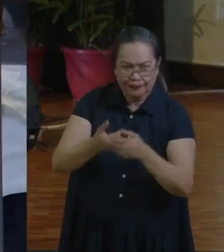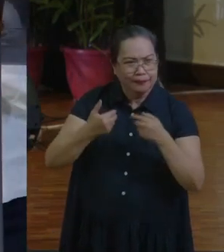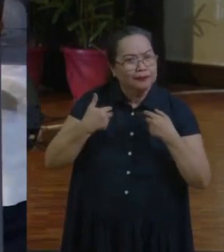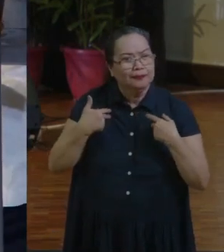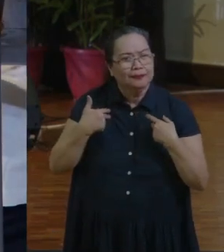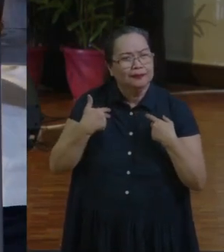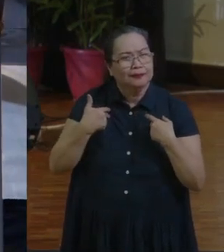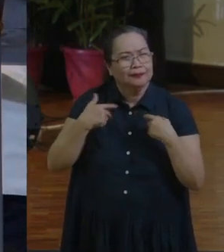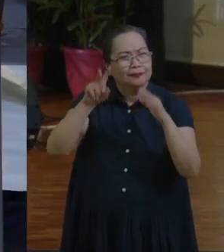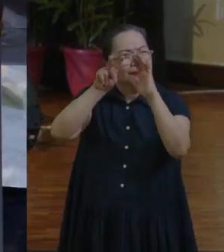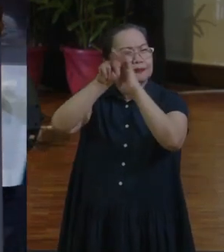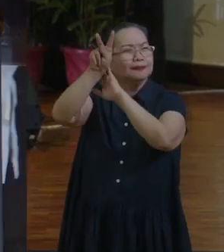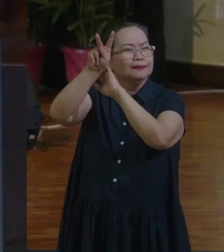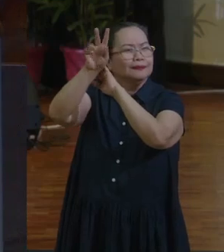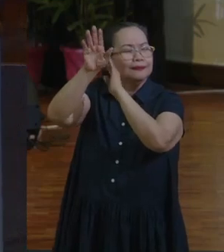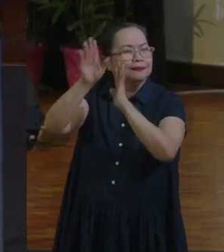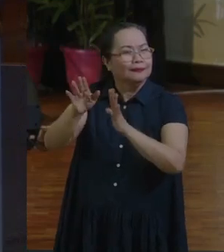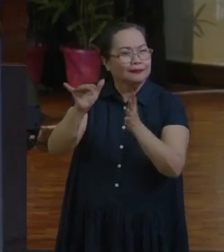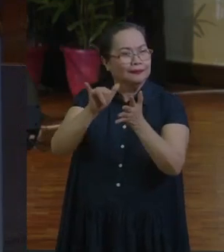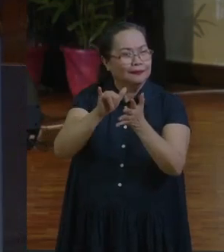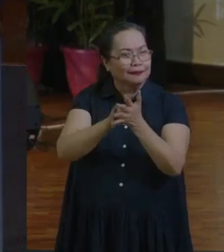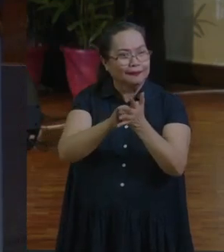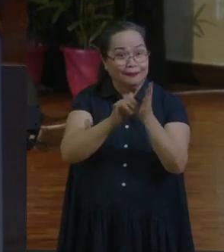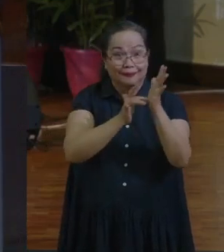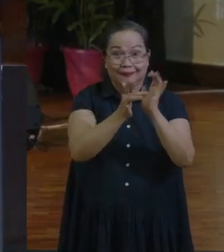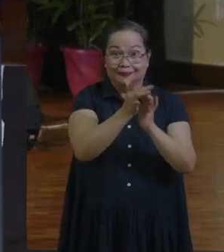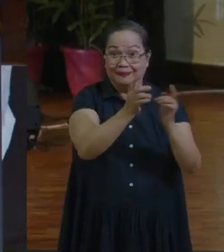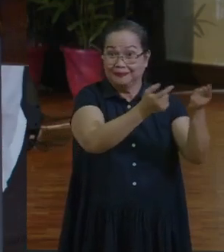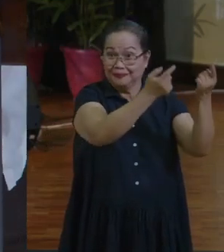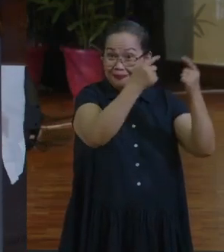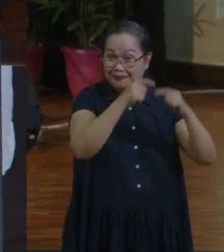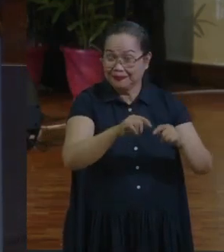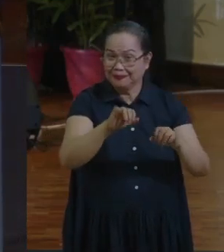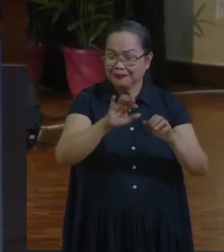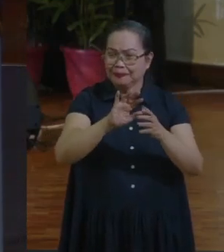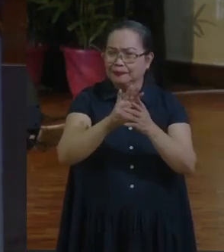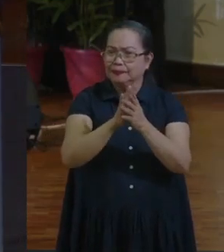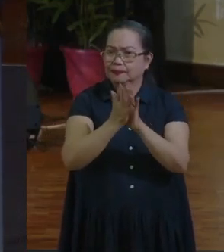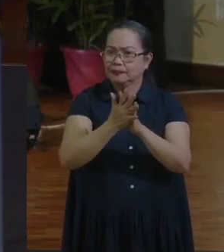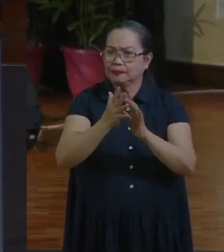mga propesiya na siya ay darating bilang